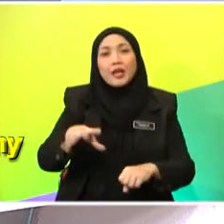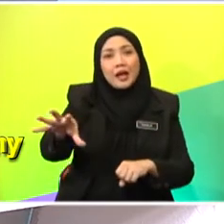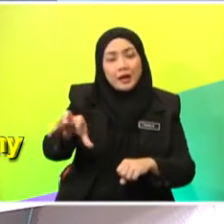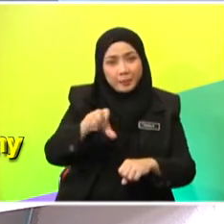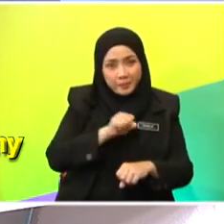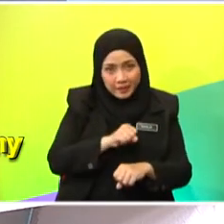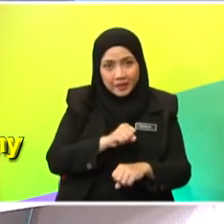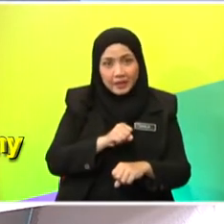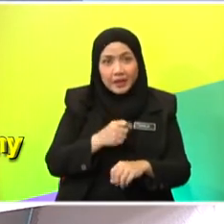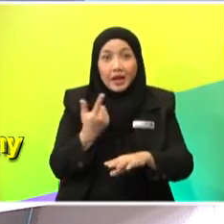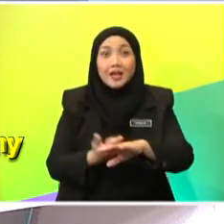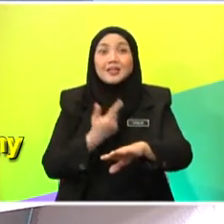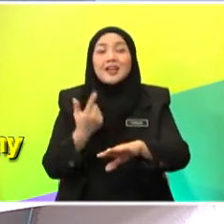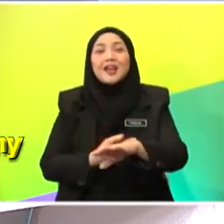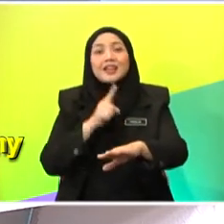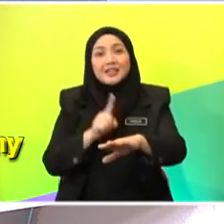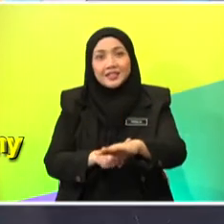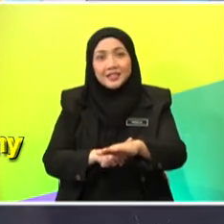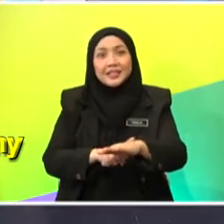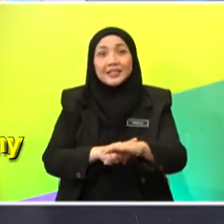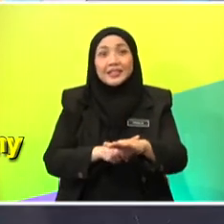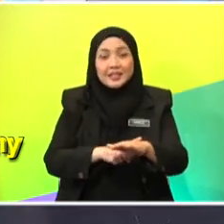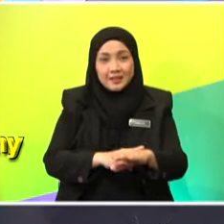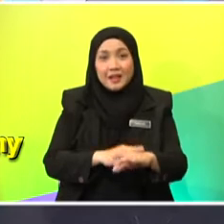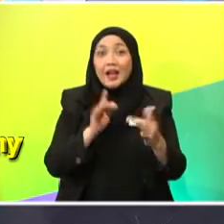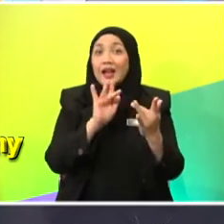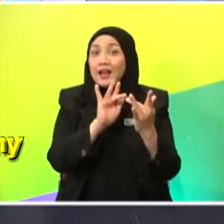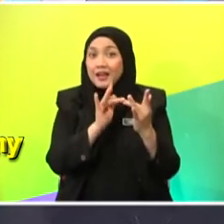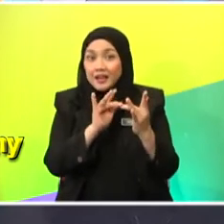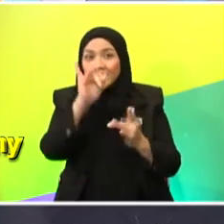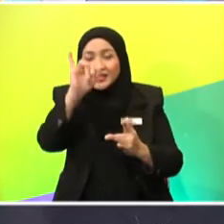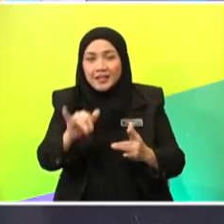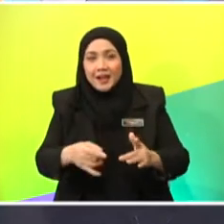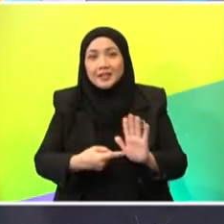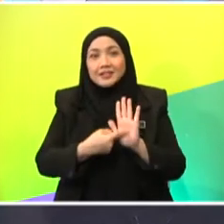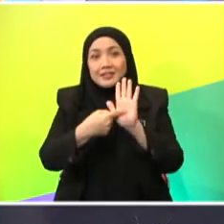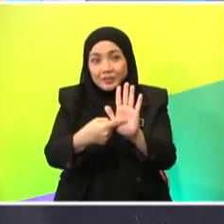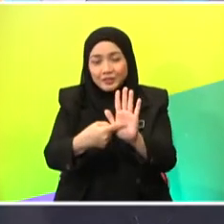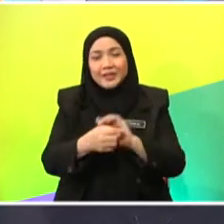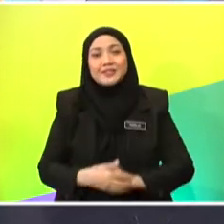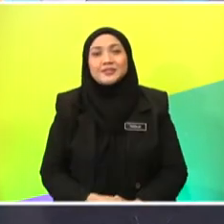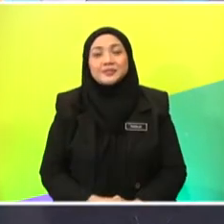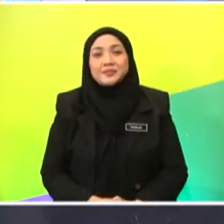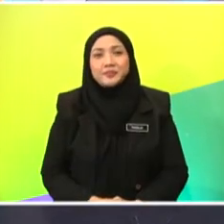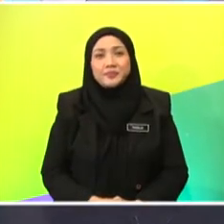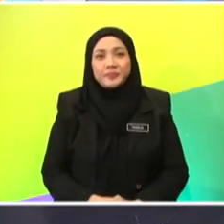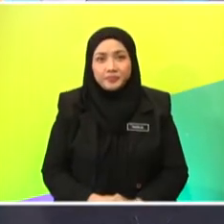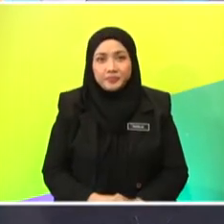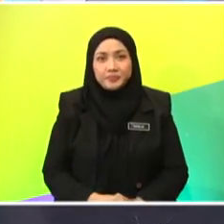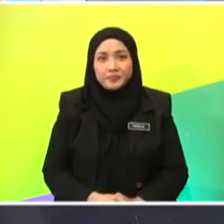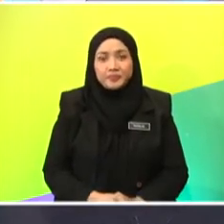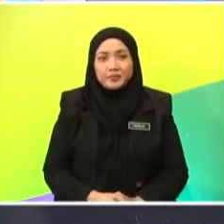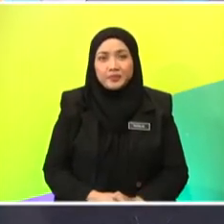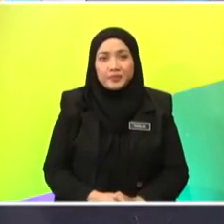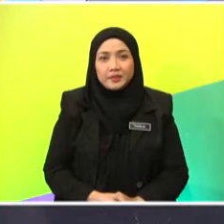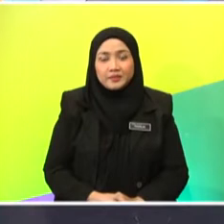sumberku Oke Teguh jadi jombre mode kita dapatkan latihan pengukuhan deporte delima